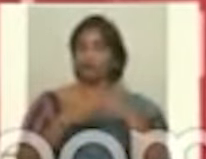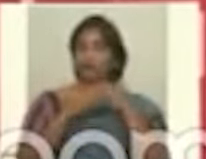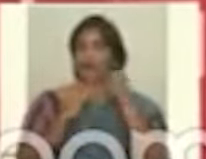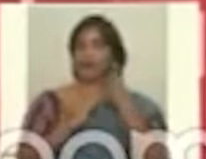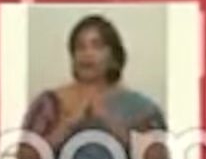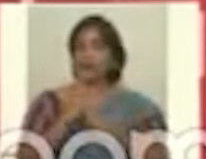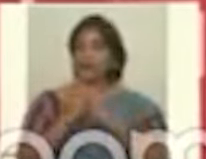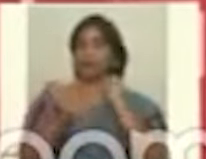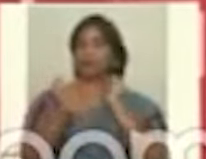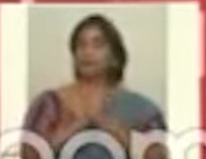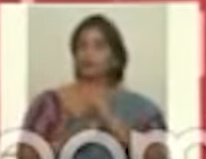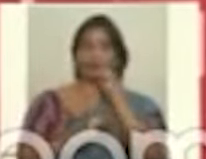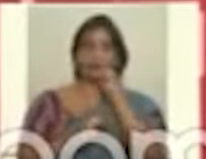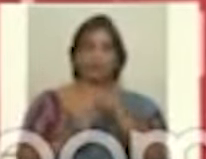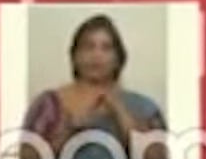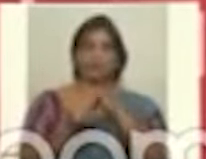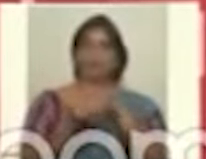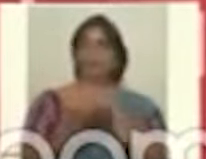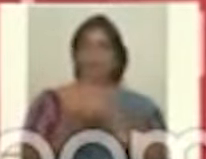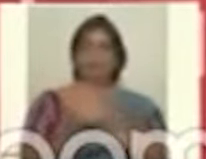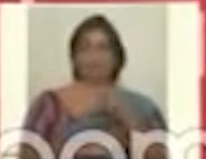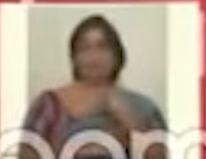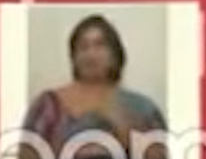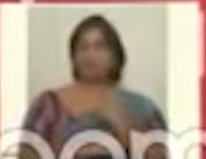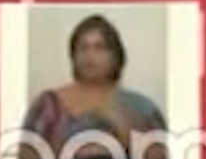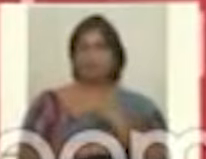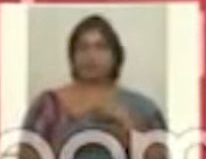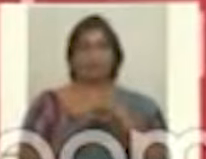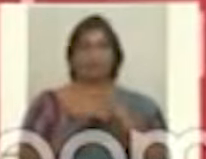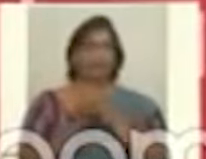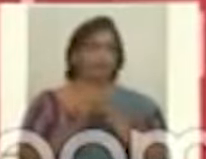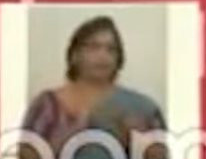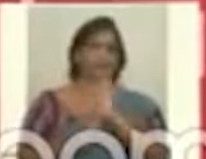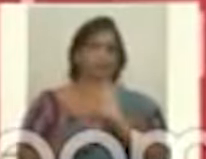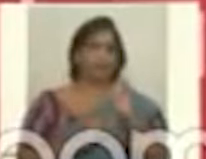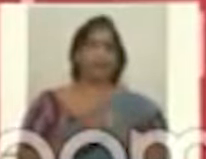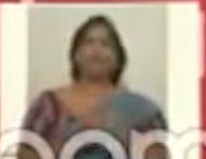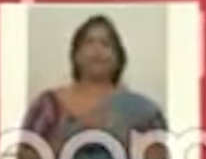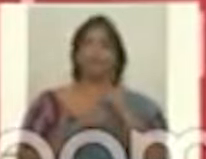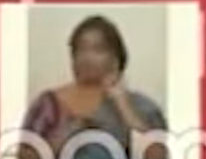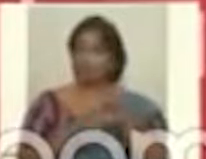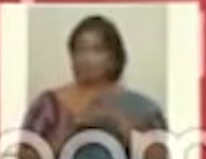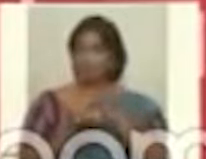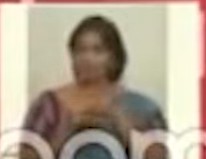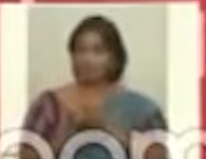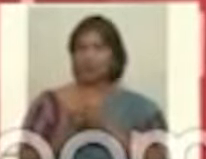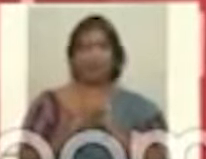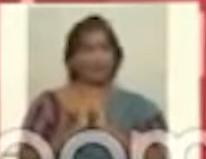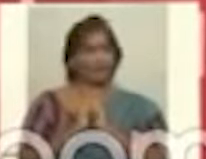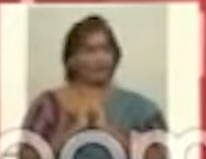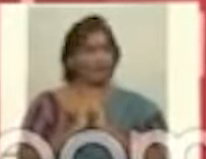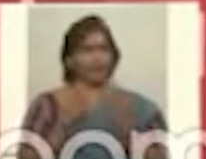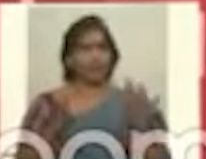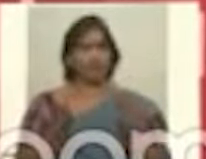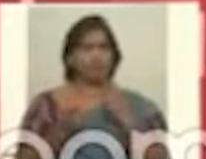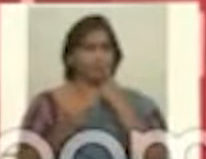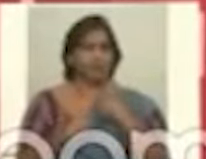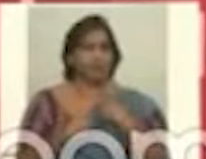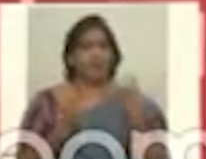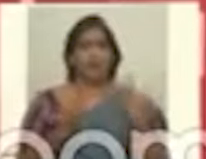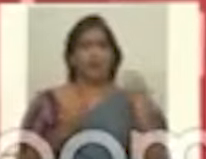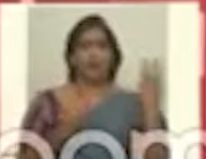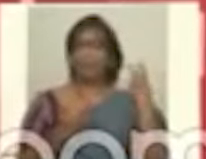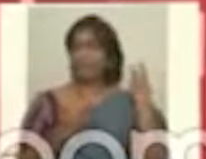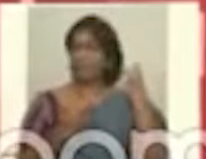නීතිය වෙනස් කරන්න කිසිදු තීරණයක් අරගෙන නැහැ. එහෙම තීරණයක් ගන්නෙත් නැහැ. එහෙම තීරණයක් ගන්න උමනාවක් පැන නැගිලා නැහැ.